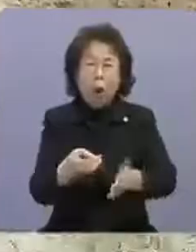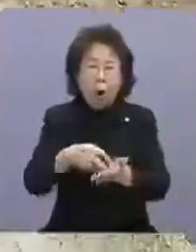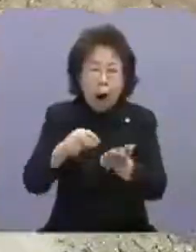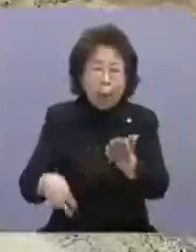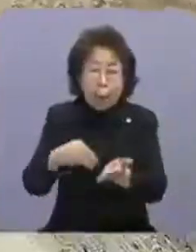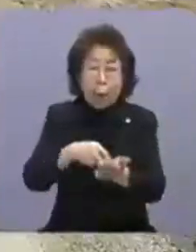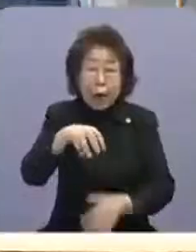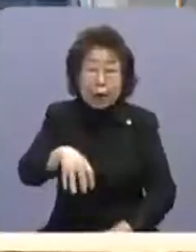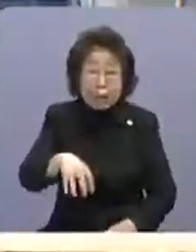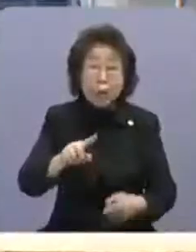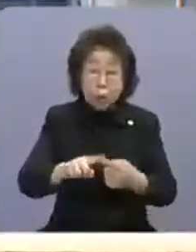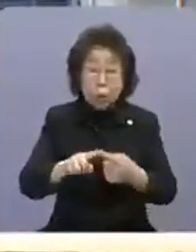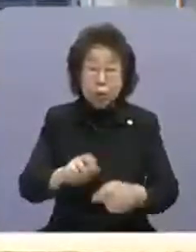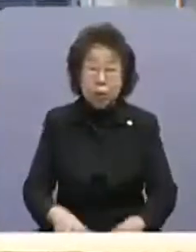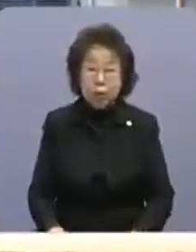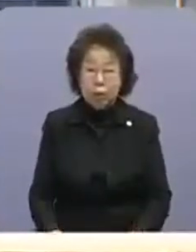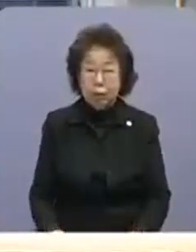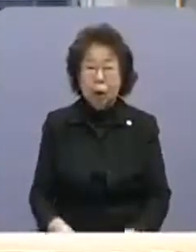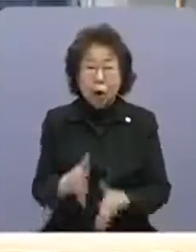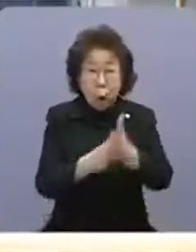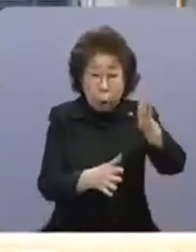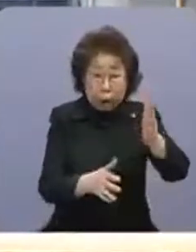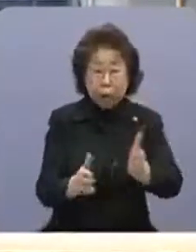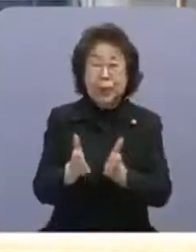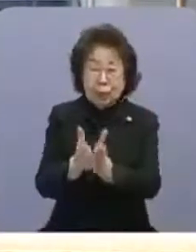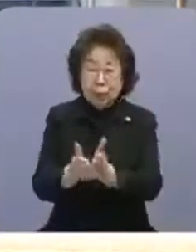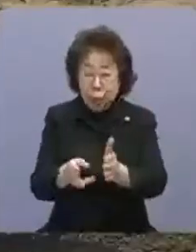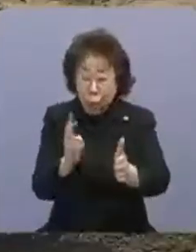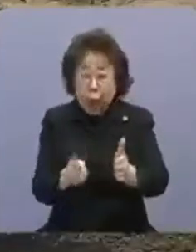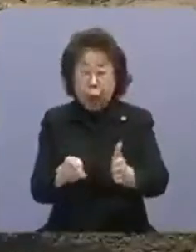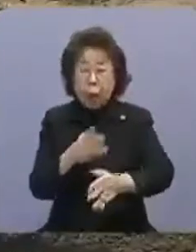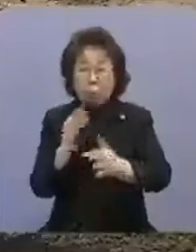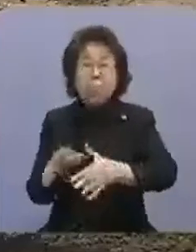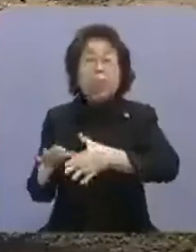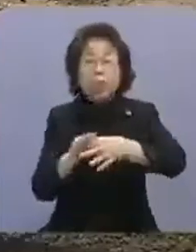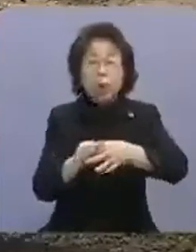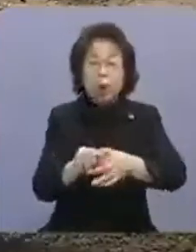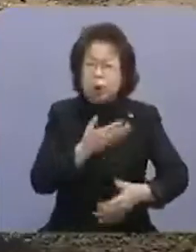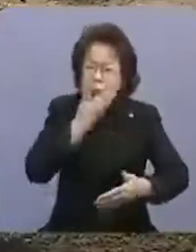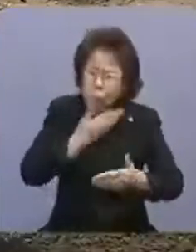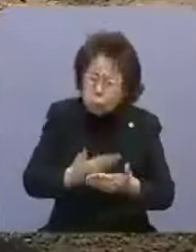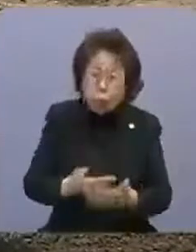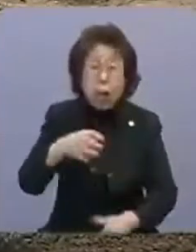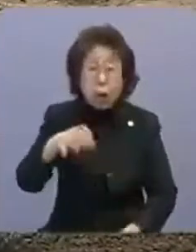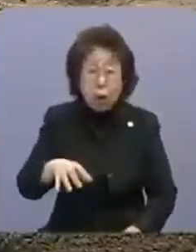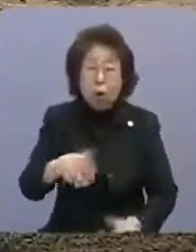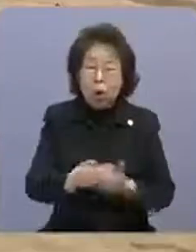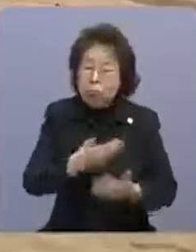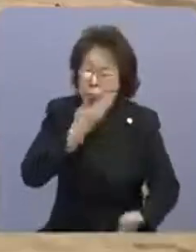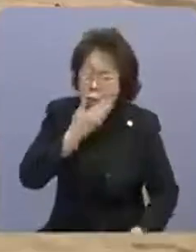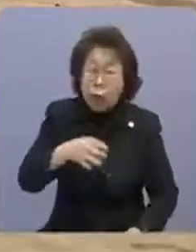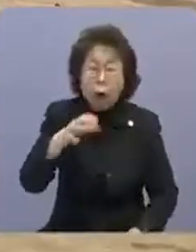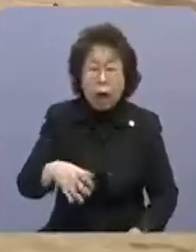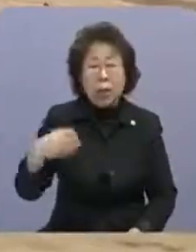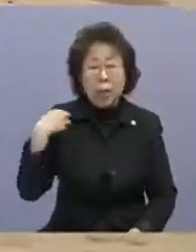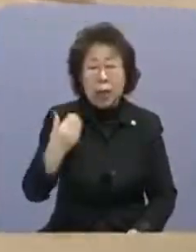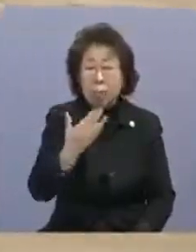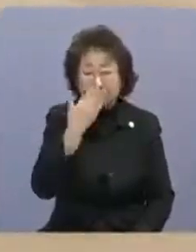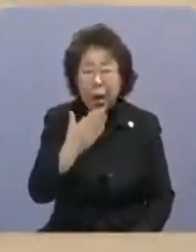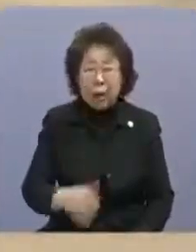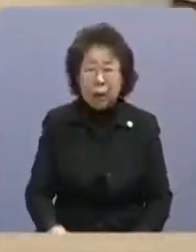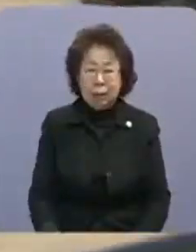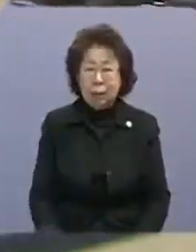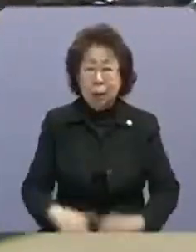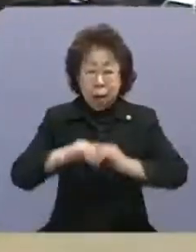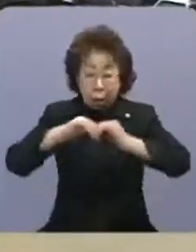예정지 입니다 원도 숨과 철도 그리고 항 마늘이 있는 교통 요충지로 써 거점 역할을 하게 조성 됐습니다